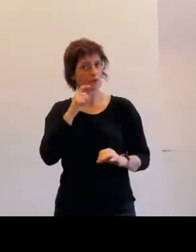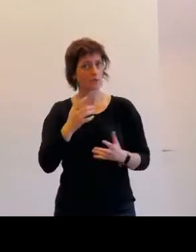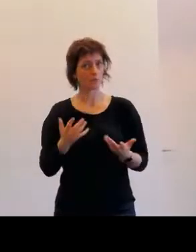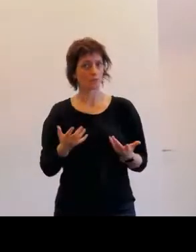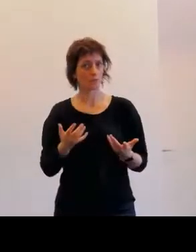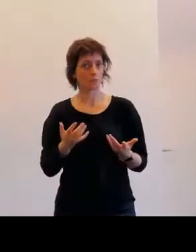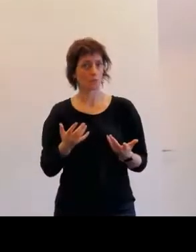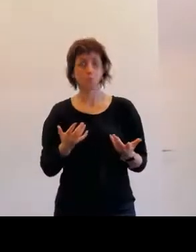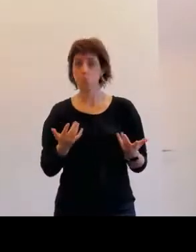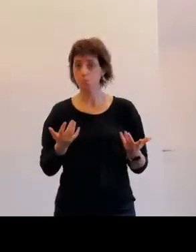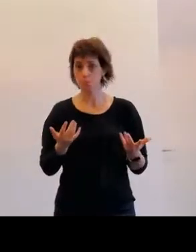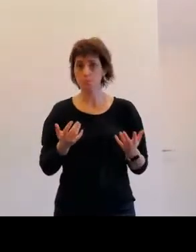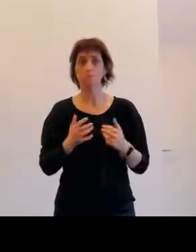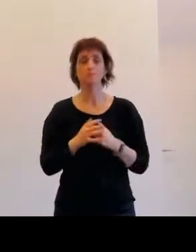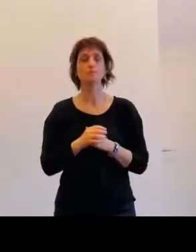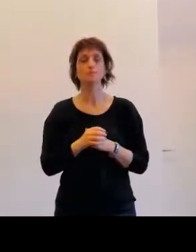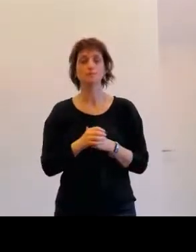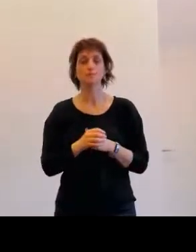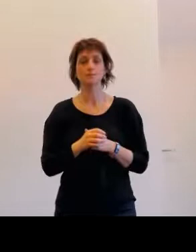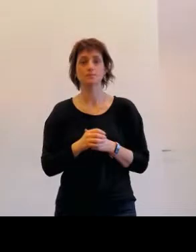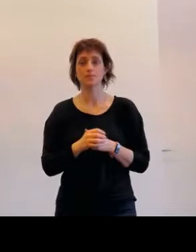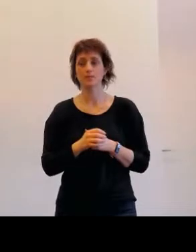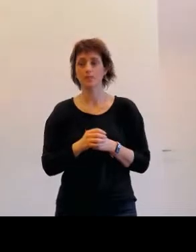Non, je n'en vois pas. Donc,